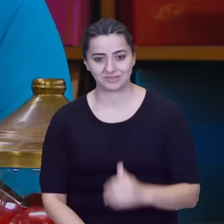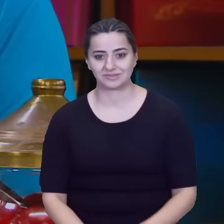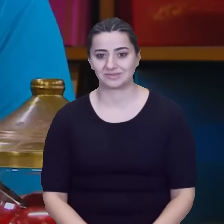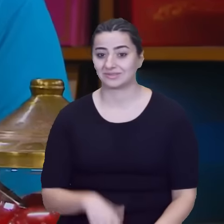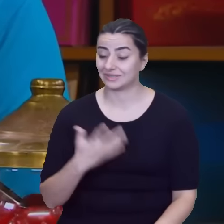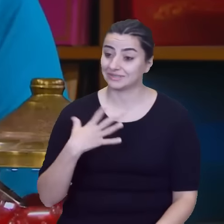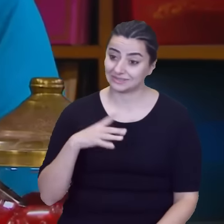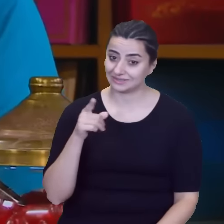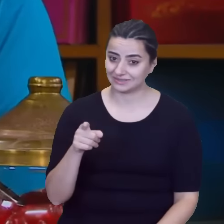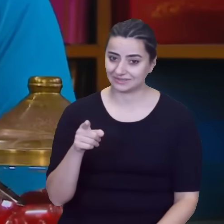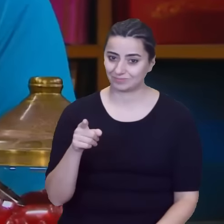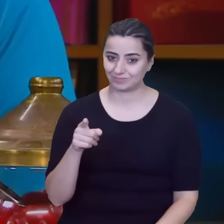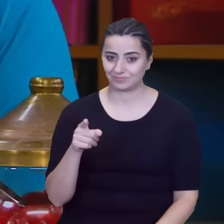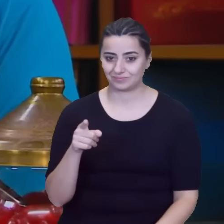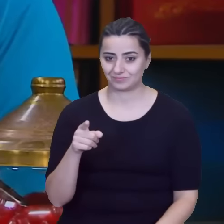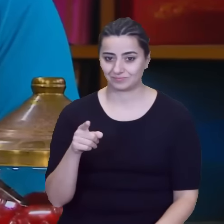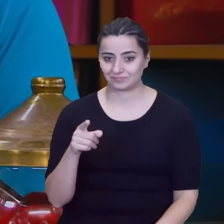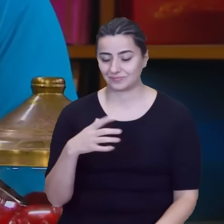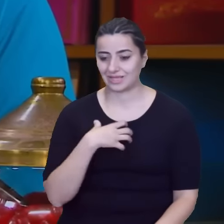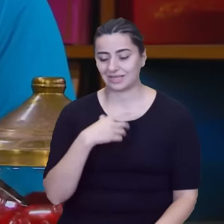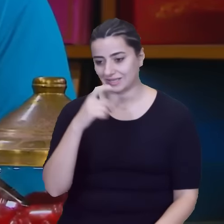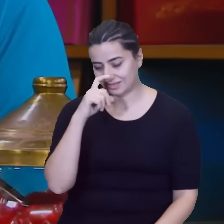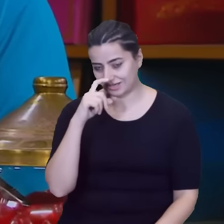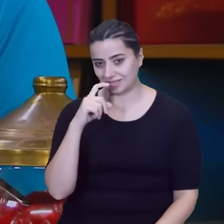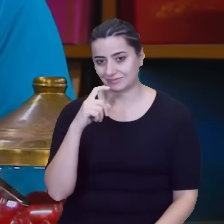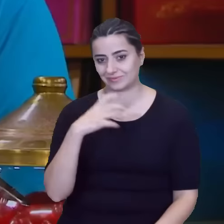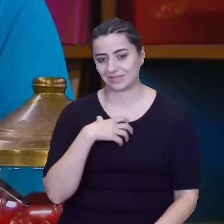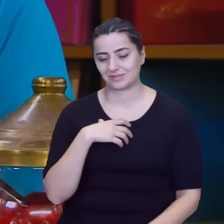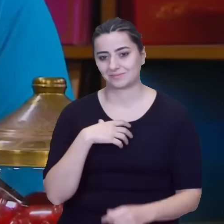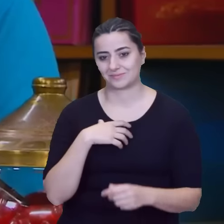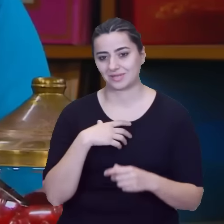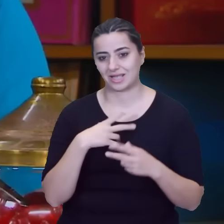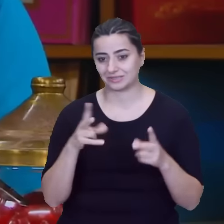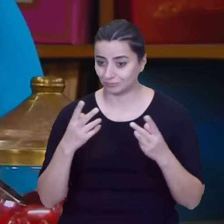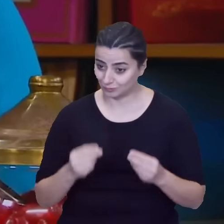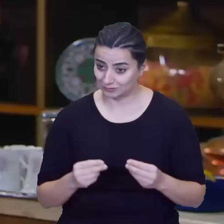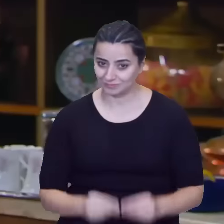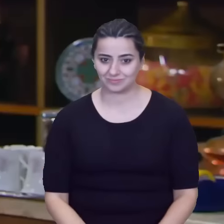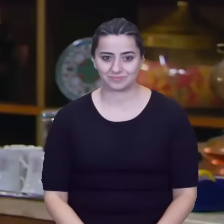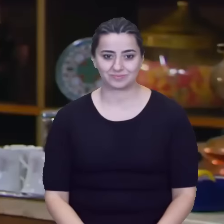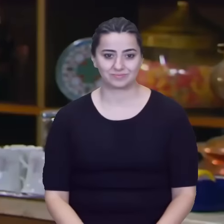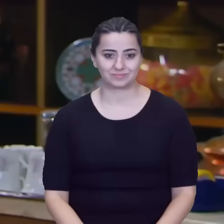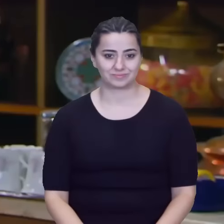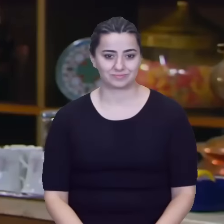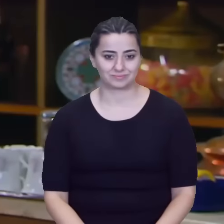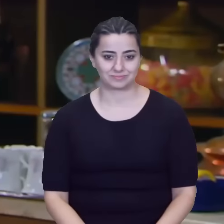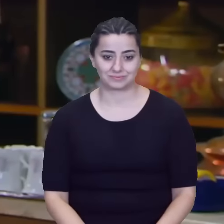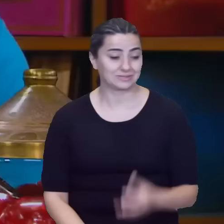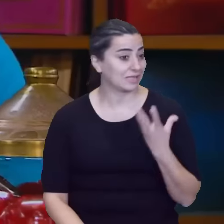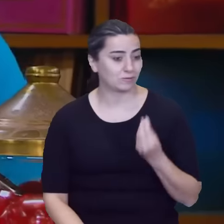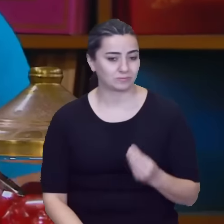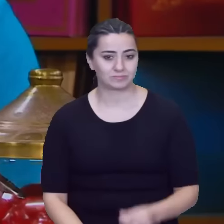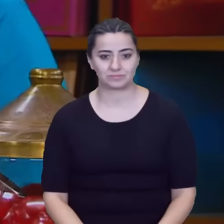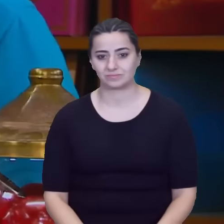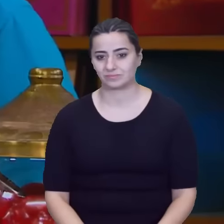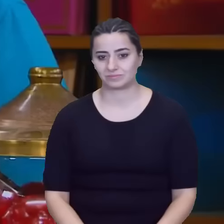Ya da siz isterseniz kendi krallığımızı kuralım. Kursak mı? Nasıl olacak o